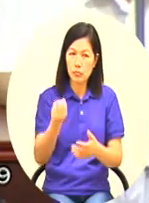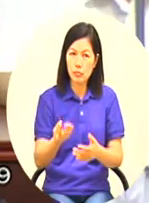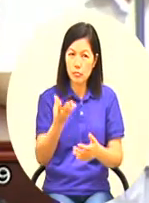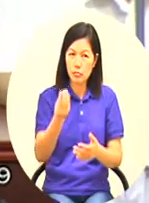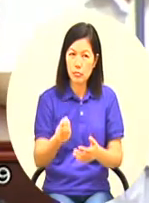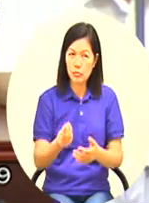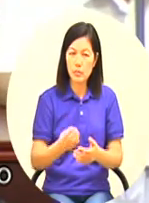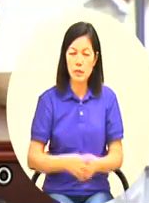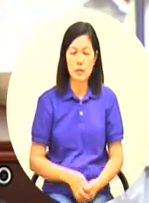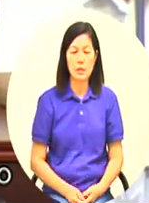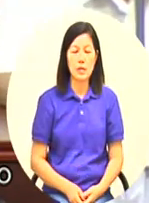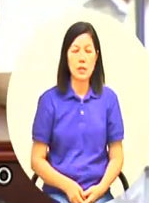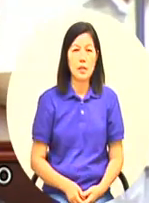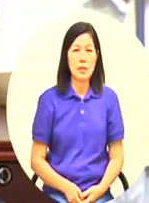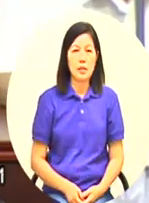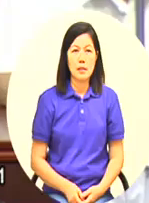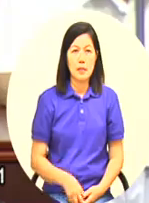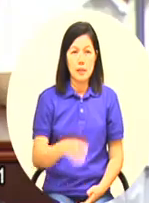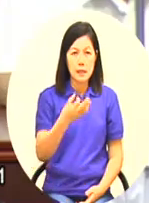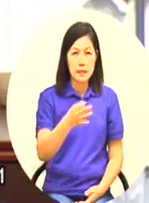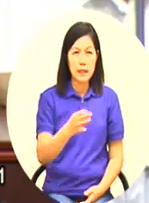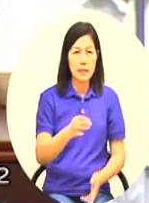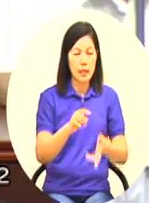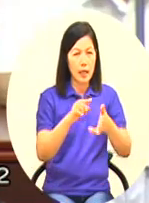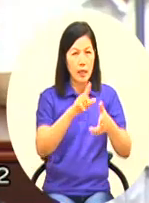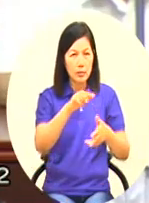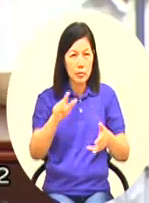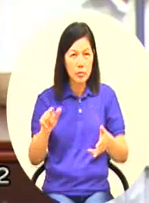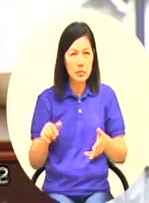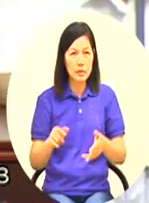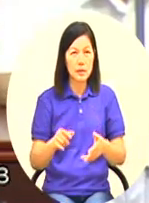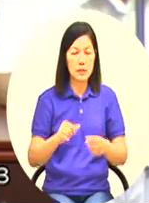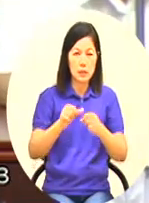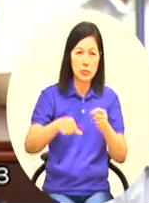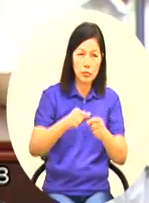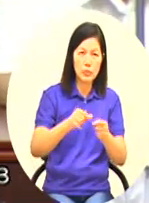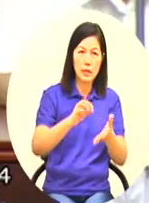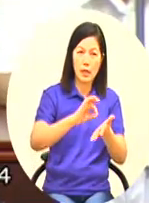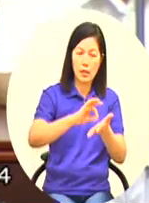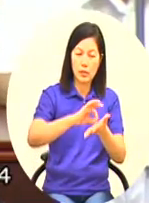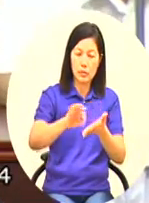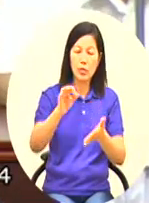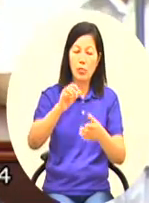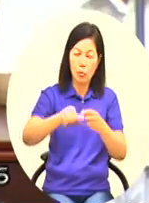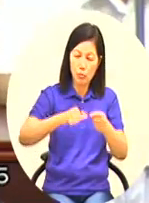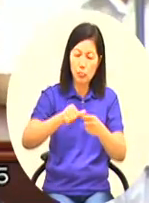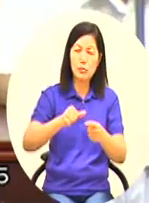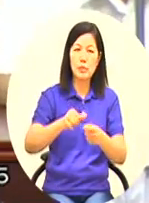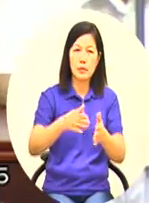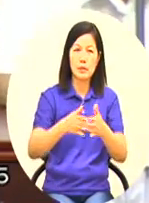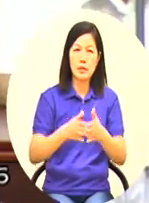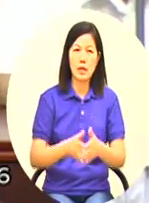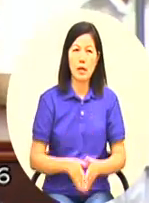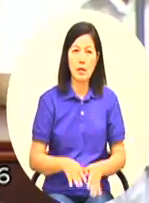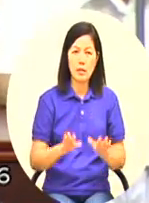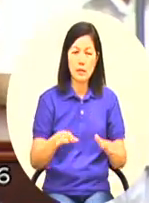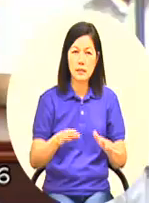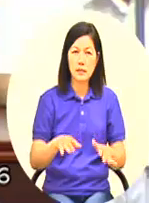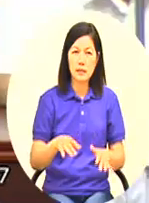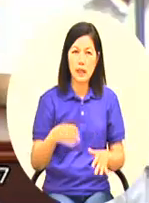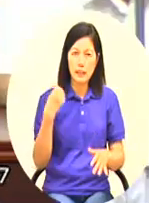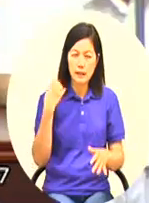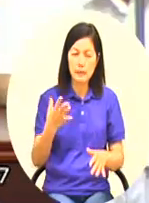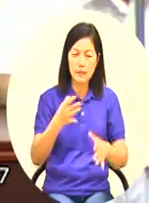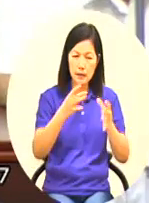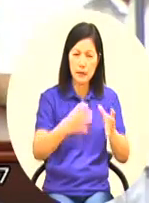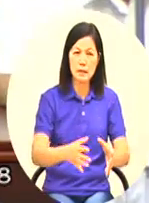用财产的规定是爱使用年还是五年？啊，所以阮目前有真侪是多多新建制的尔，